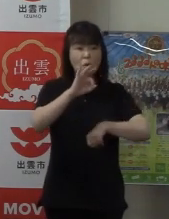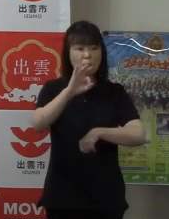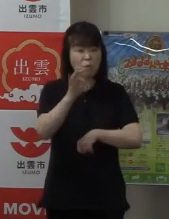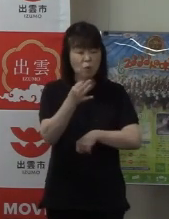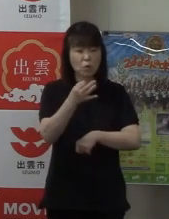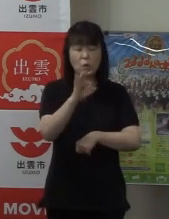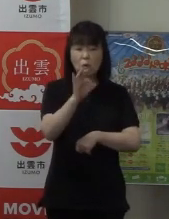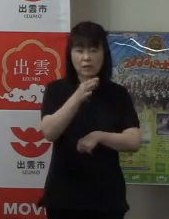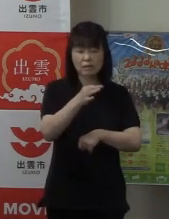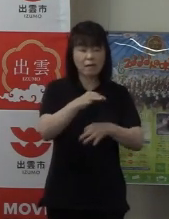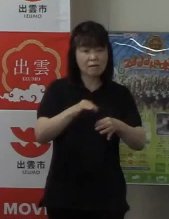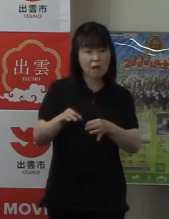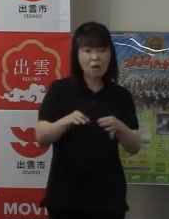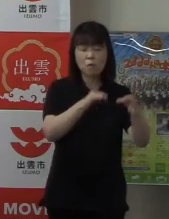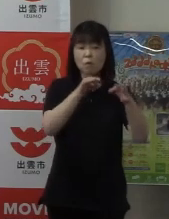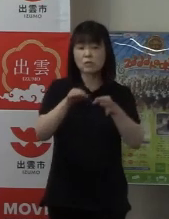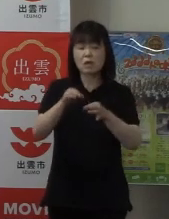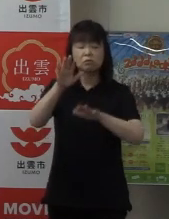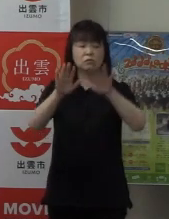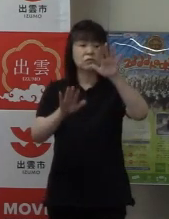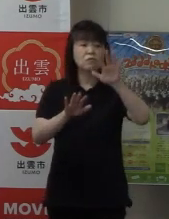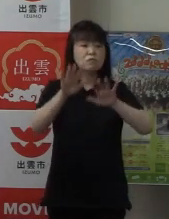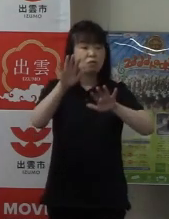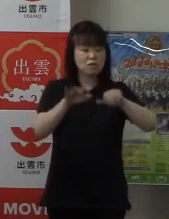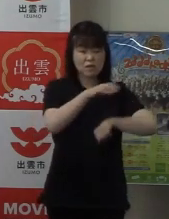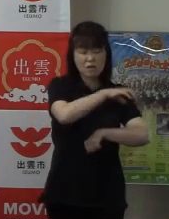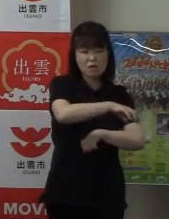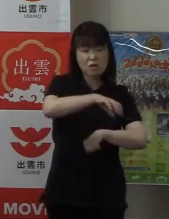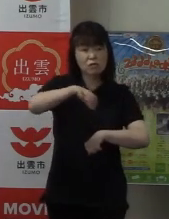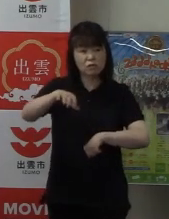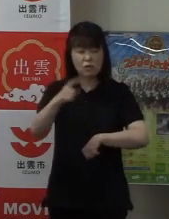いろんなところで影響出てきていると思ってますので、まあ、それに対する